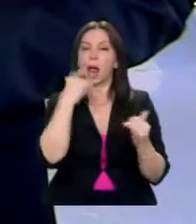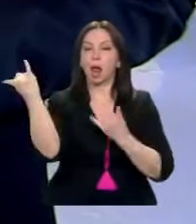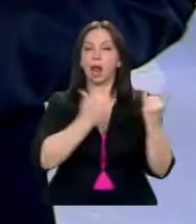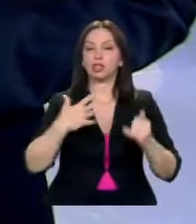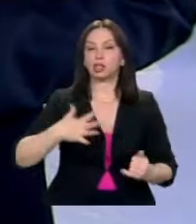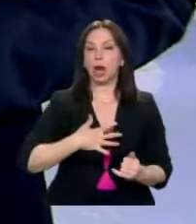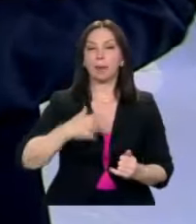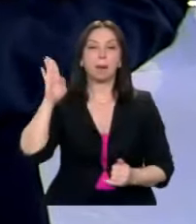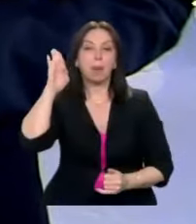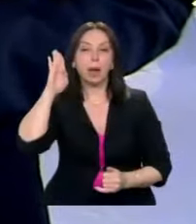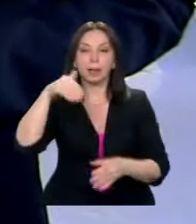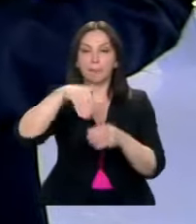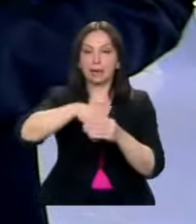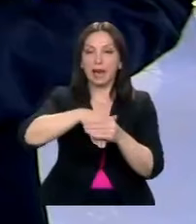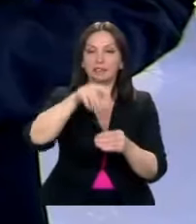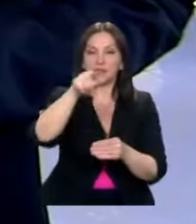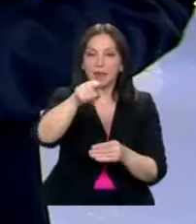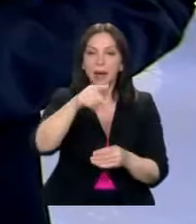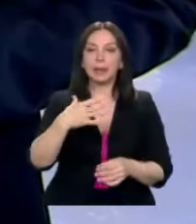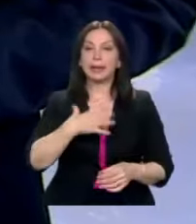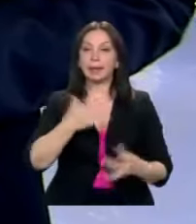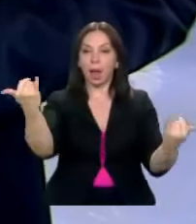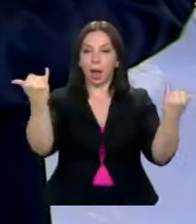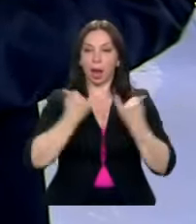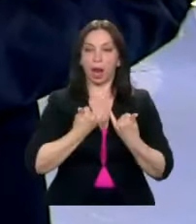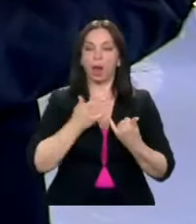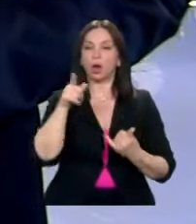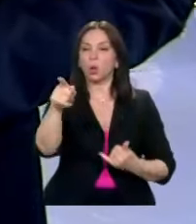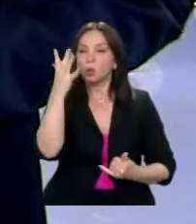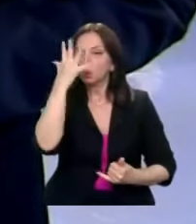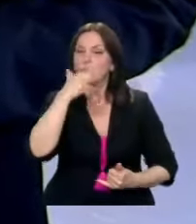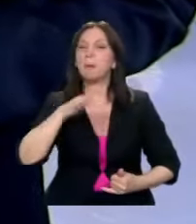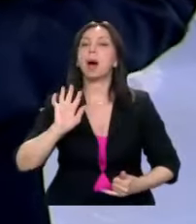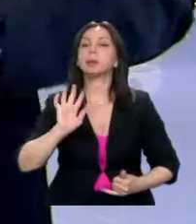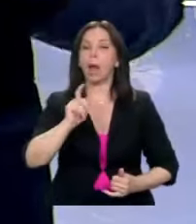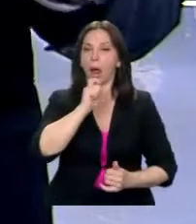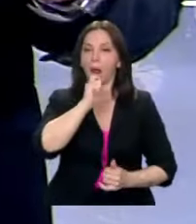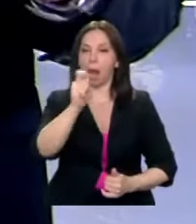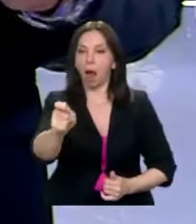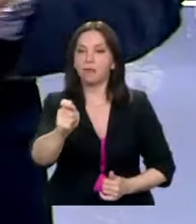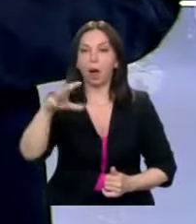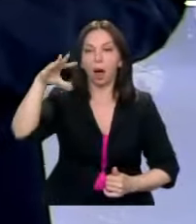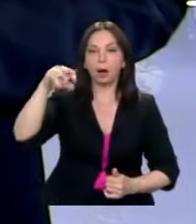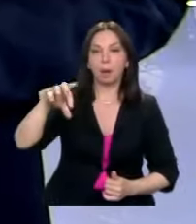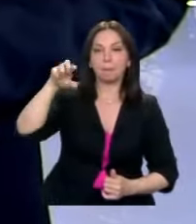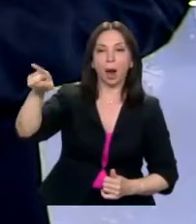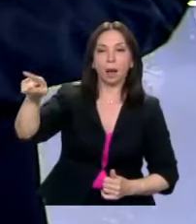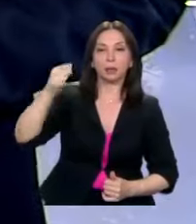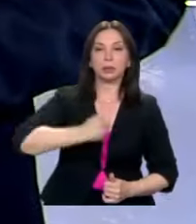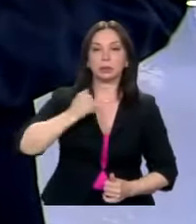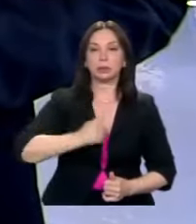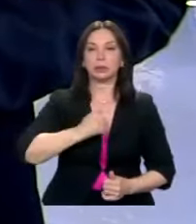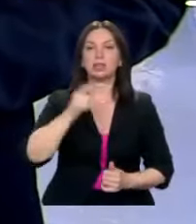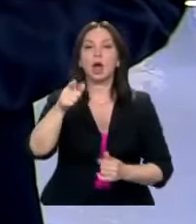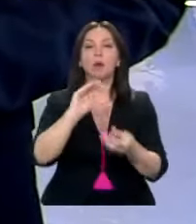Malatya Milletvekili Veli Ağbaba kürsüden kendisini eleştirenlere utanmaz diye seslenince AK Parti sıralarından yanıt gecikmedi.